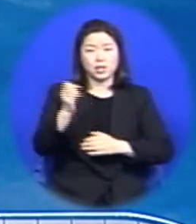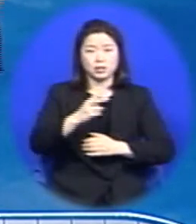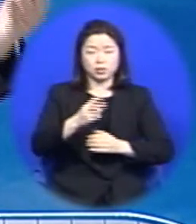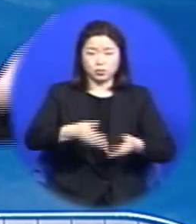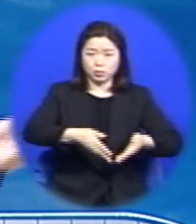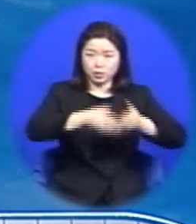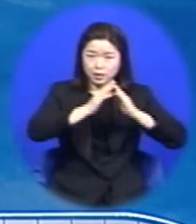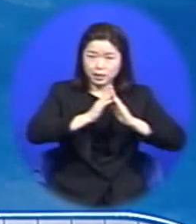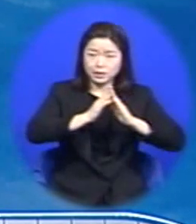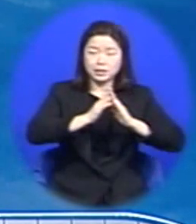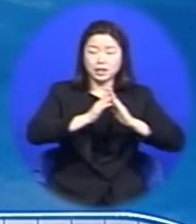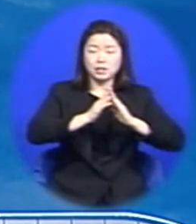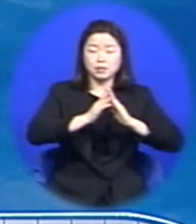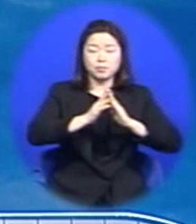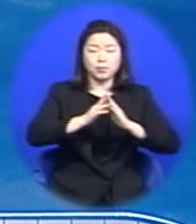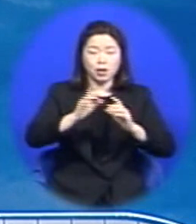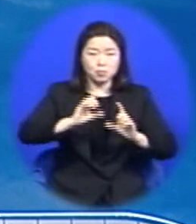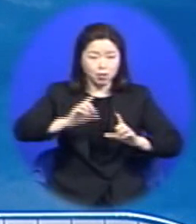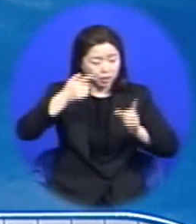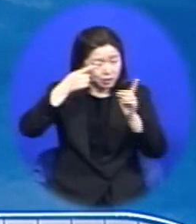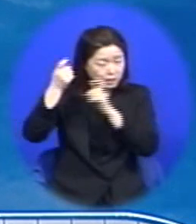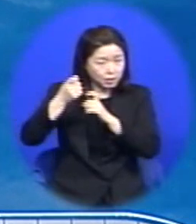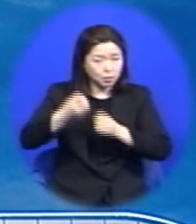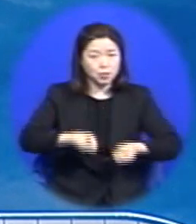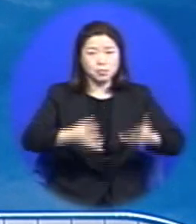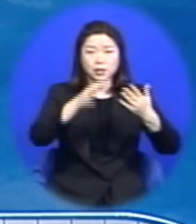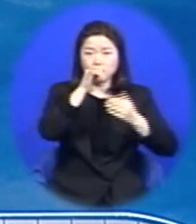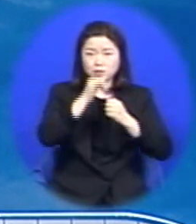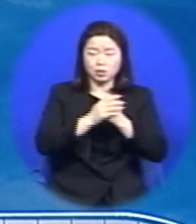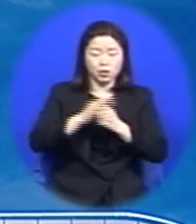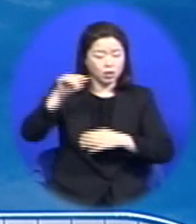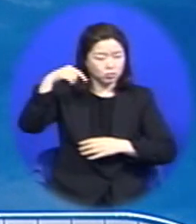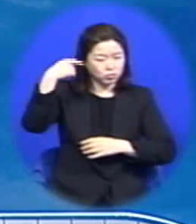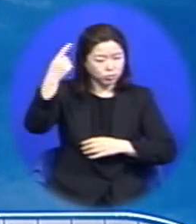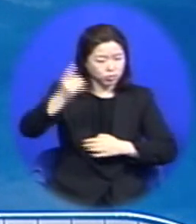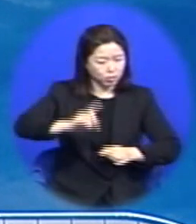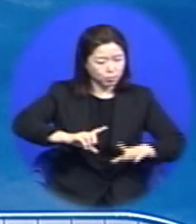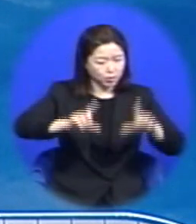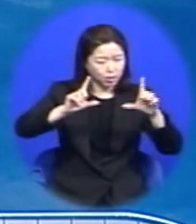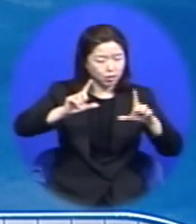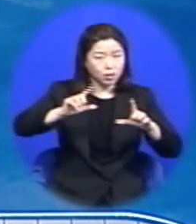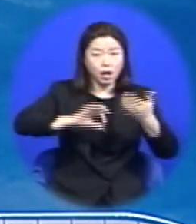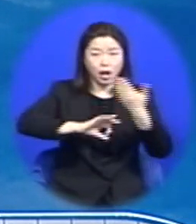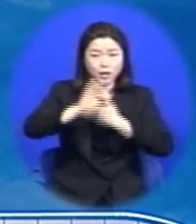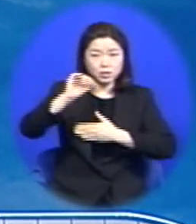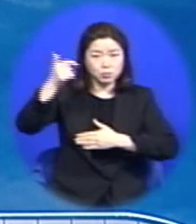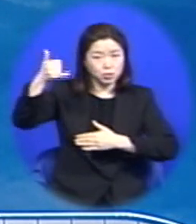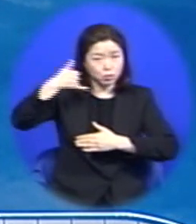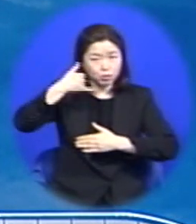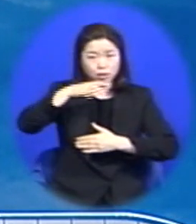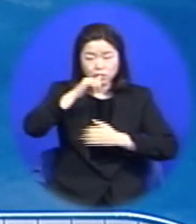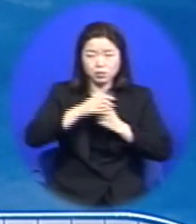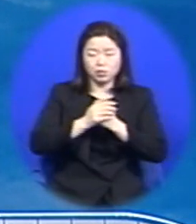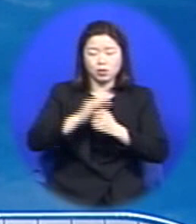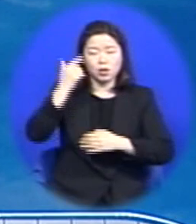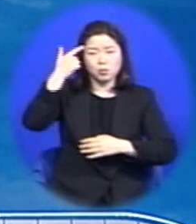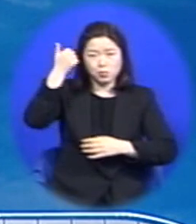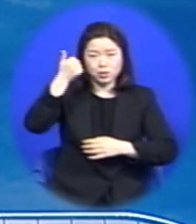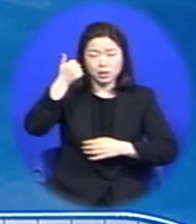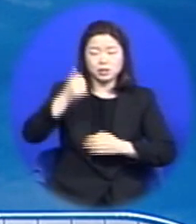창립 기념일 파티를 했습니다. 그 다음날 아침에 전화가 왔습니다. 목사님,